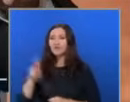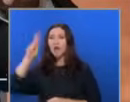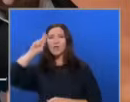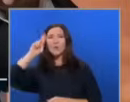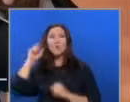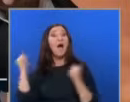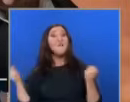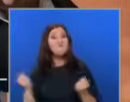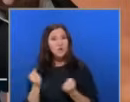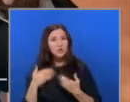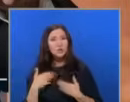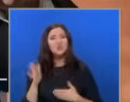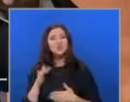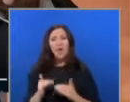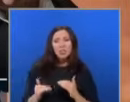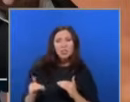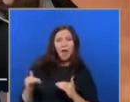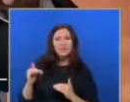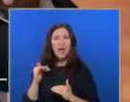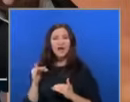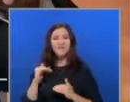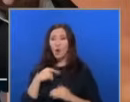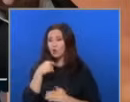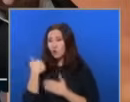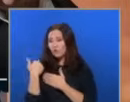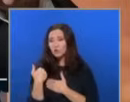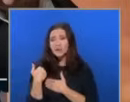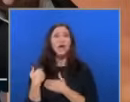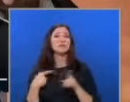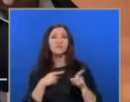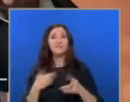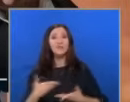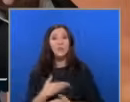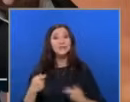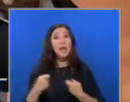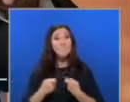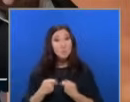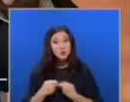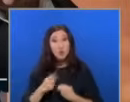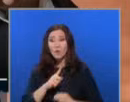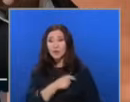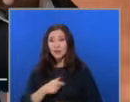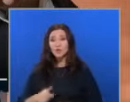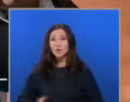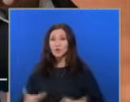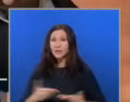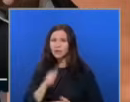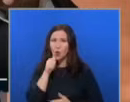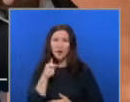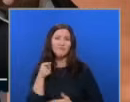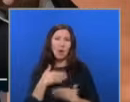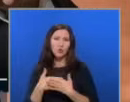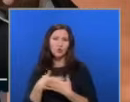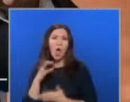изпълнява функциите си. Ще наделява отговорността за следване на интересите на Брюксел, а не на националните интереси на Унгария. В това